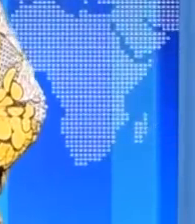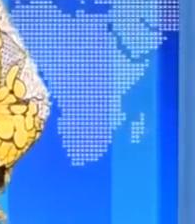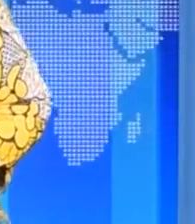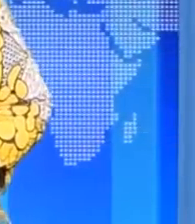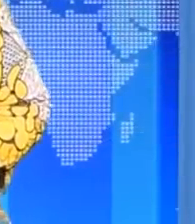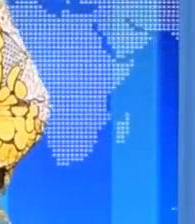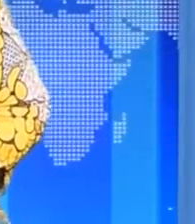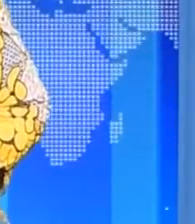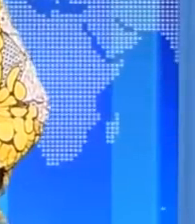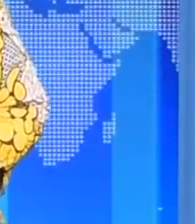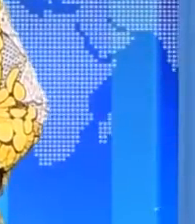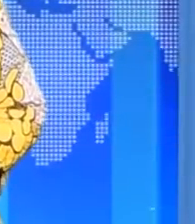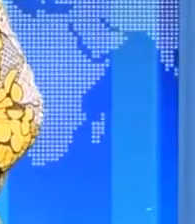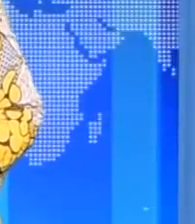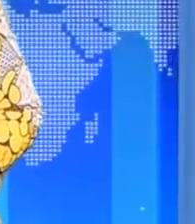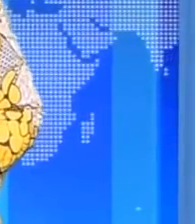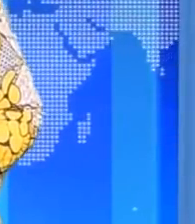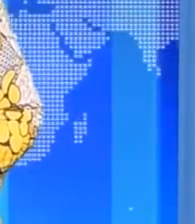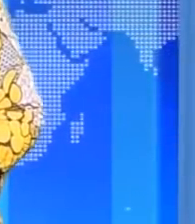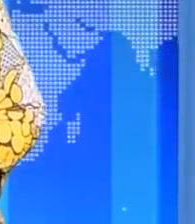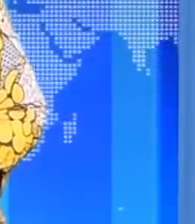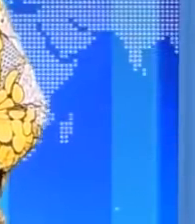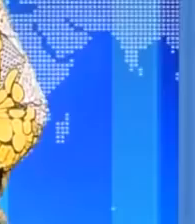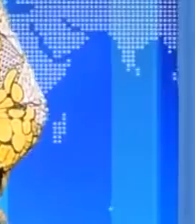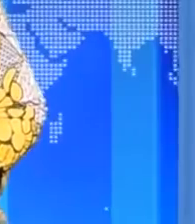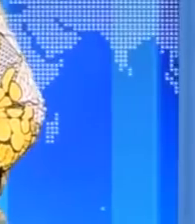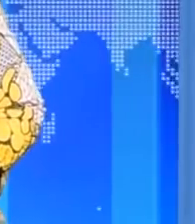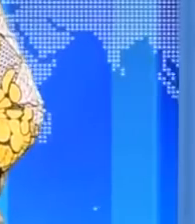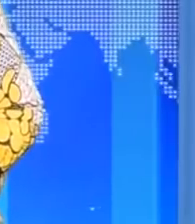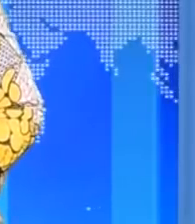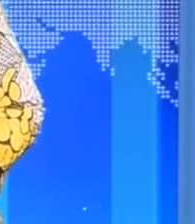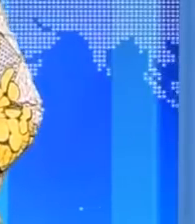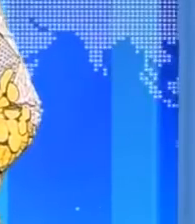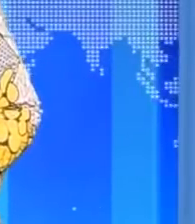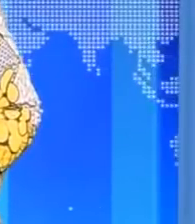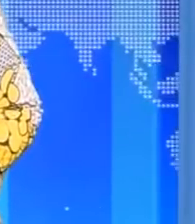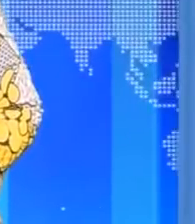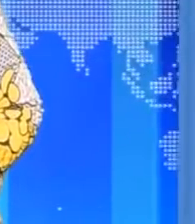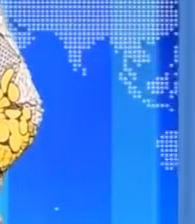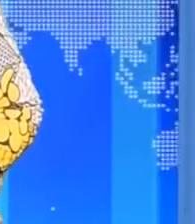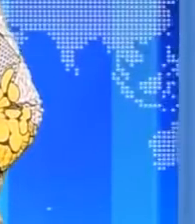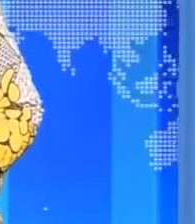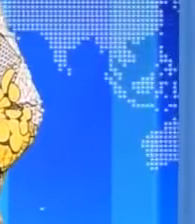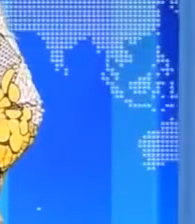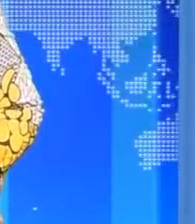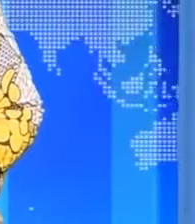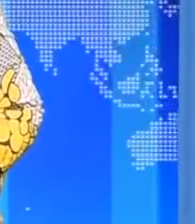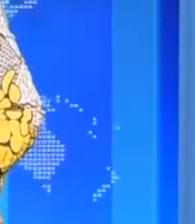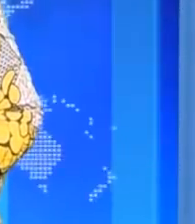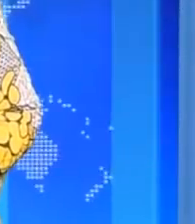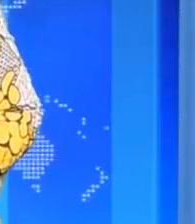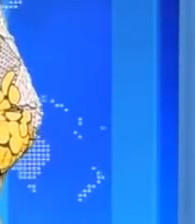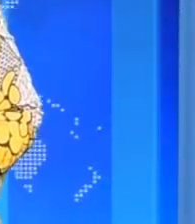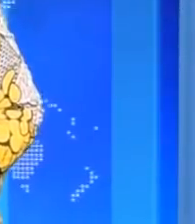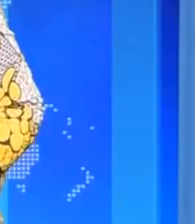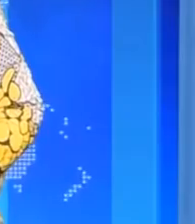aux travaux au départ de réparation des fuites dans son réseau de distribution sont ils de traitement d'eau de